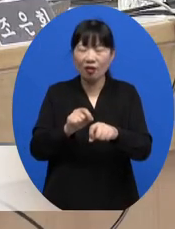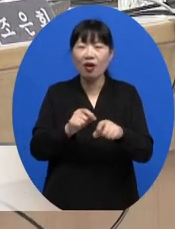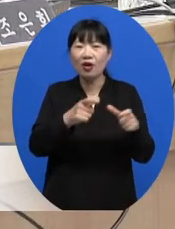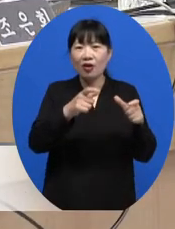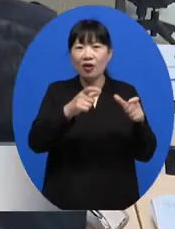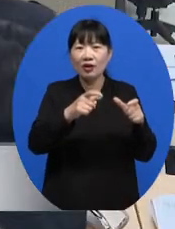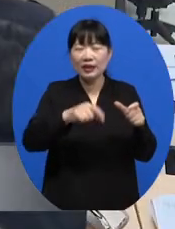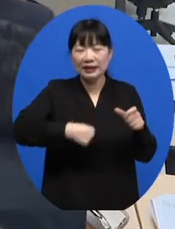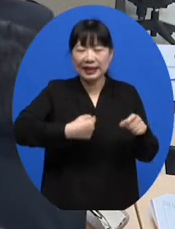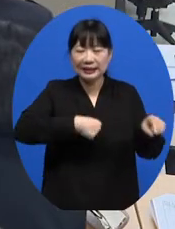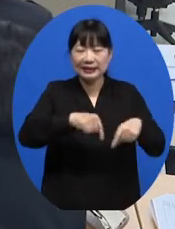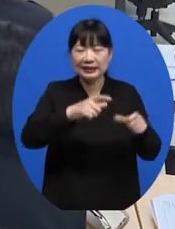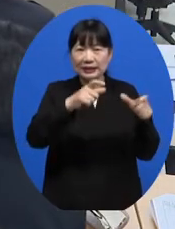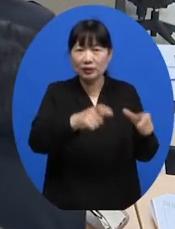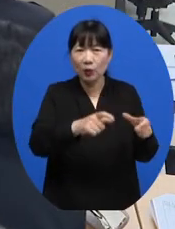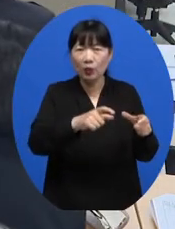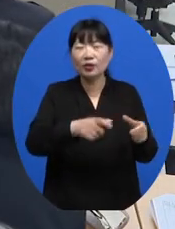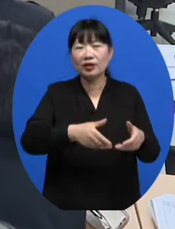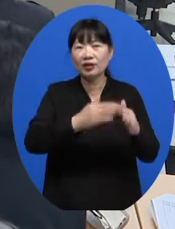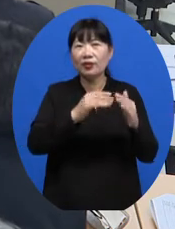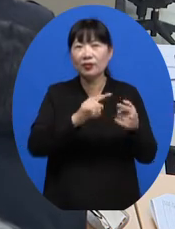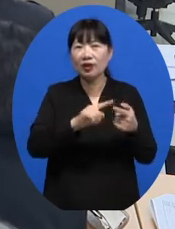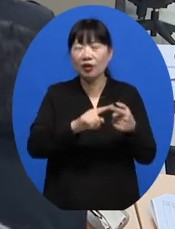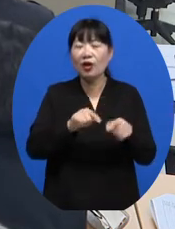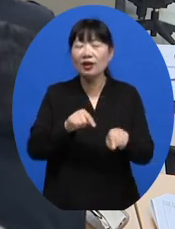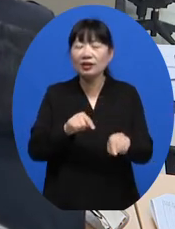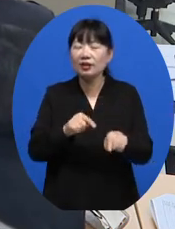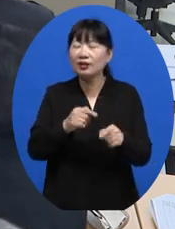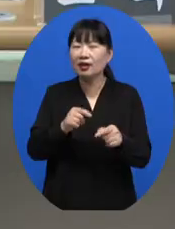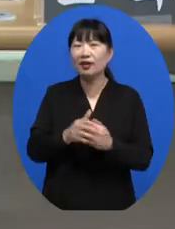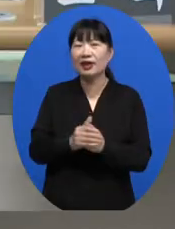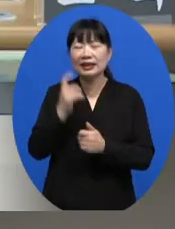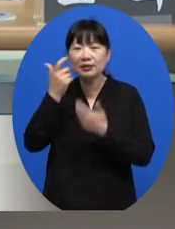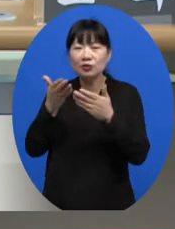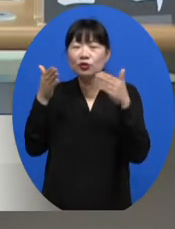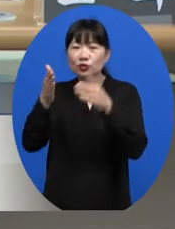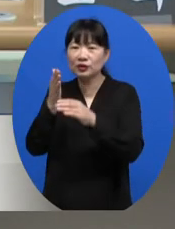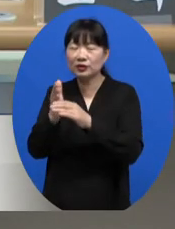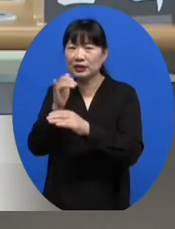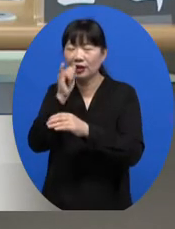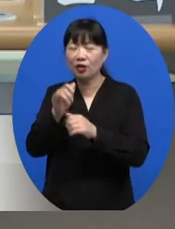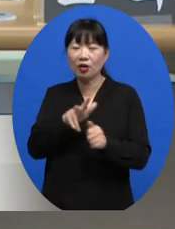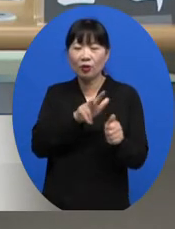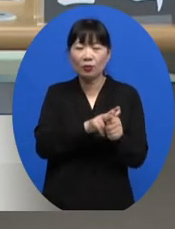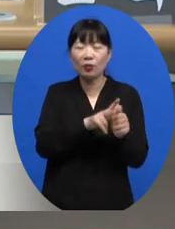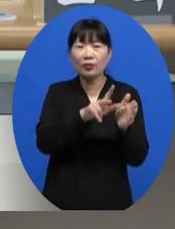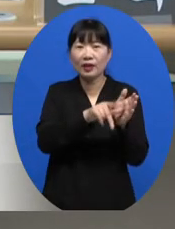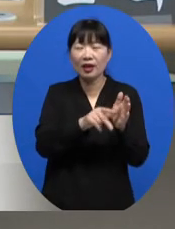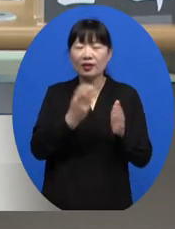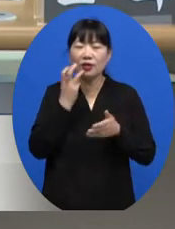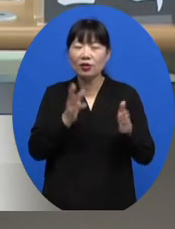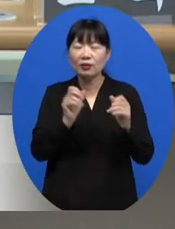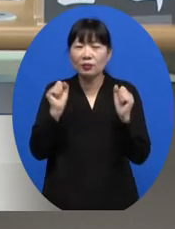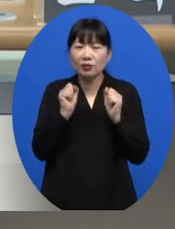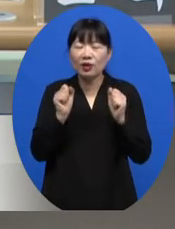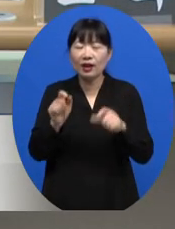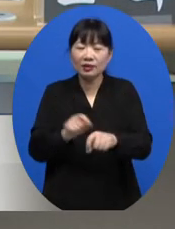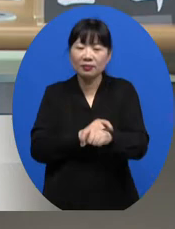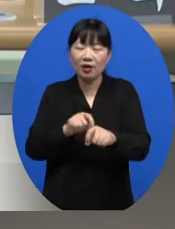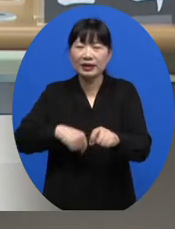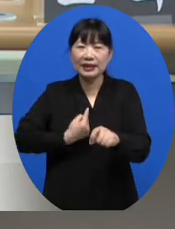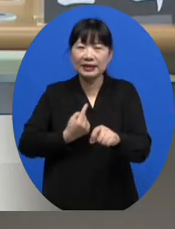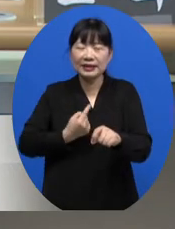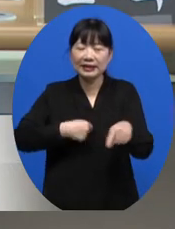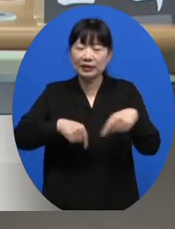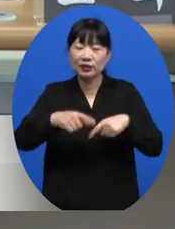정책도 여야 없이 이번 국감 화두였습니다 지사님 후보 시절에 경기북부 특별자치도에